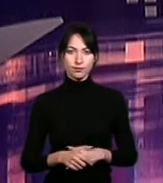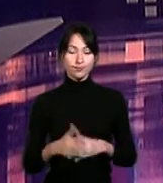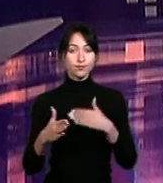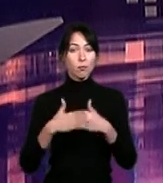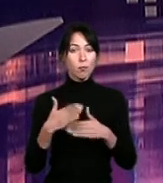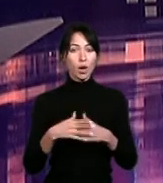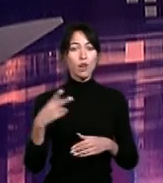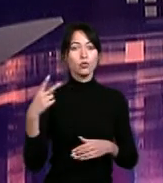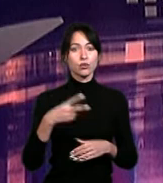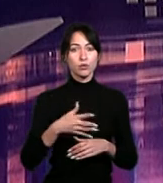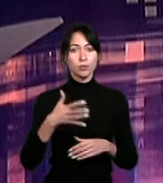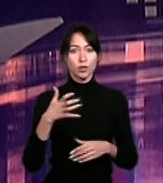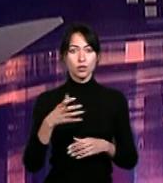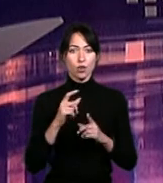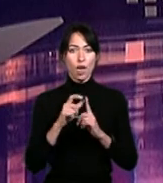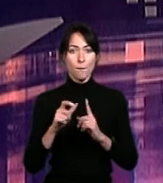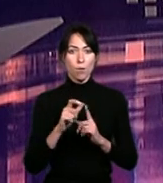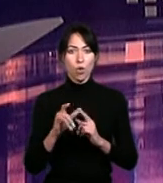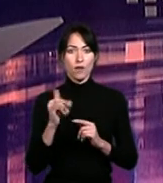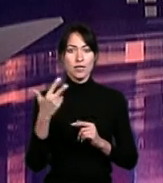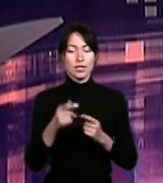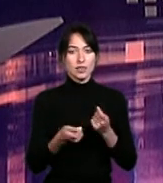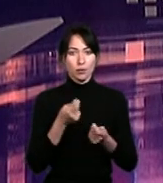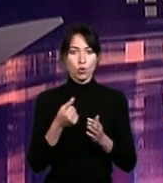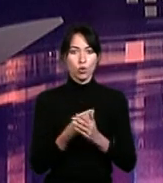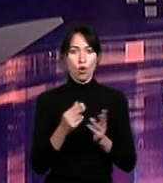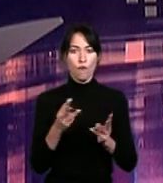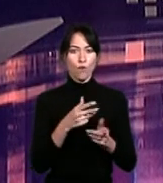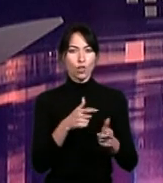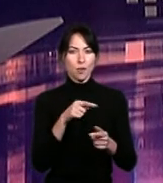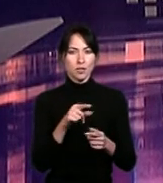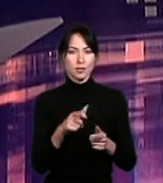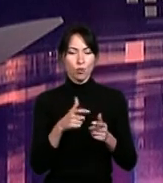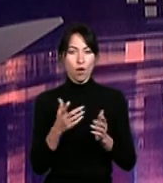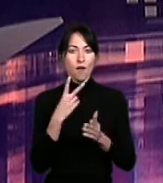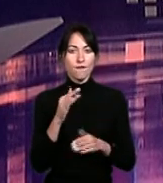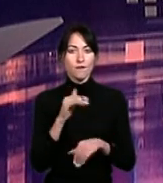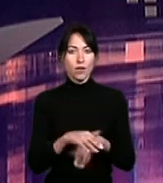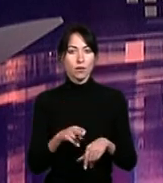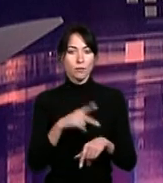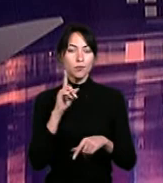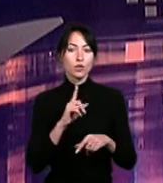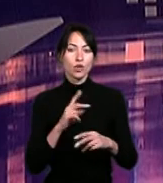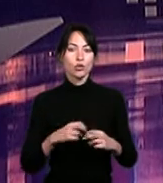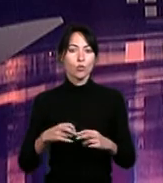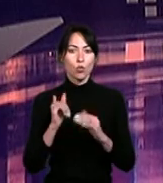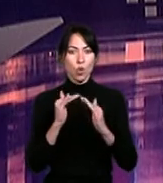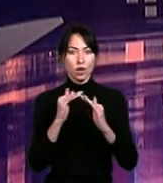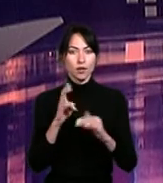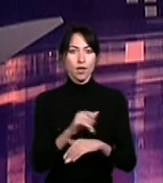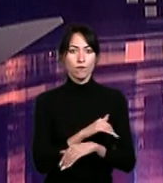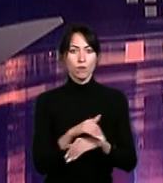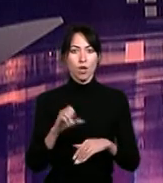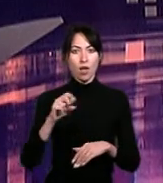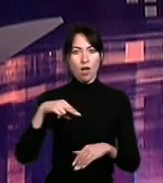Майже 2500 набоїв та 30 запчастин до вогнепальної зброї виявили поліцейські під час обшуку у гаражі на